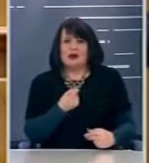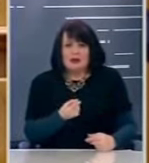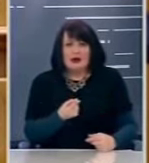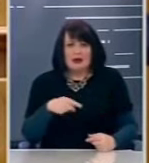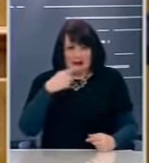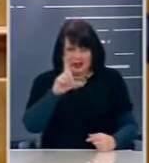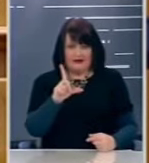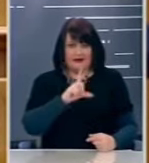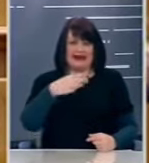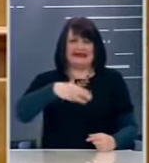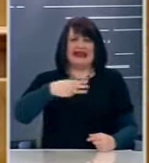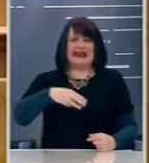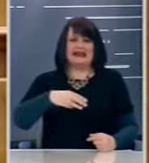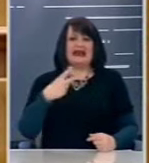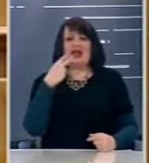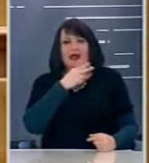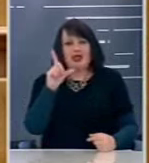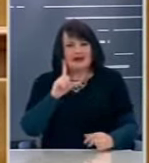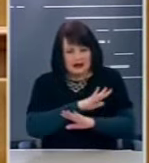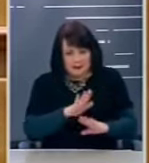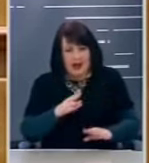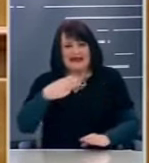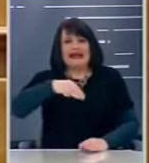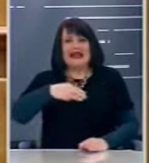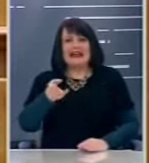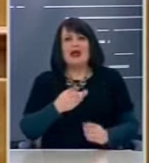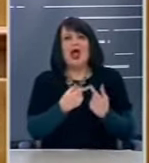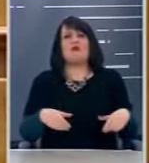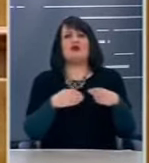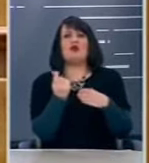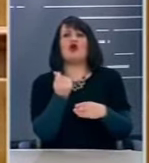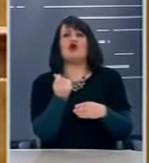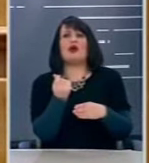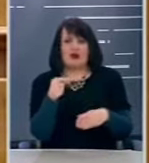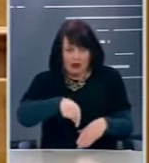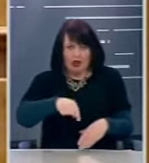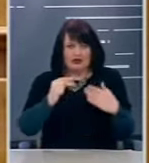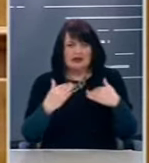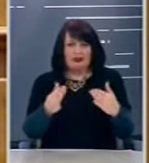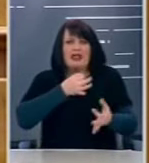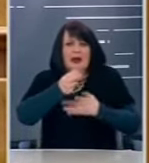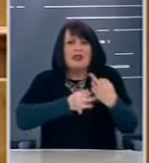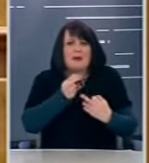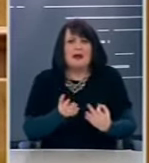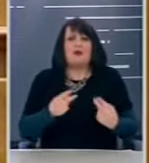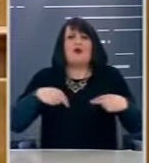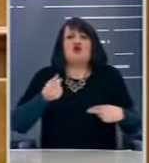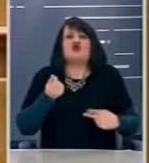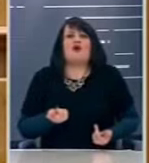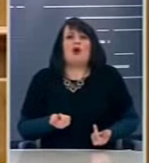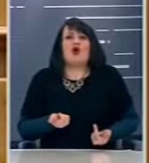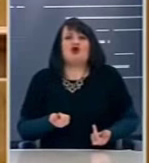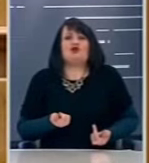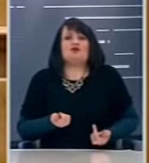ερχόμενη Δευτέρα, την Τρίτη, μετά την καθαρά Δευτέρα, στην Επιτροπή Οικονομικών Υποθέσεων και θα μιλήσει. Αυτό το